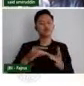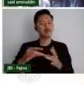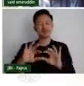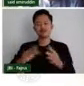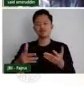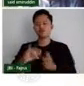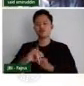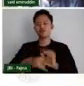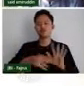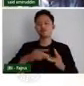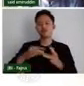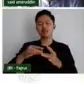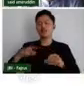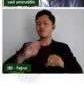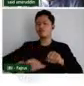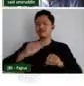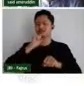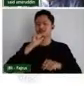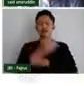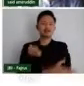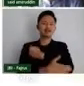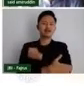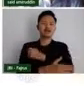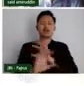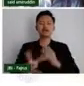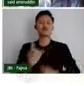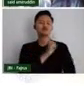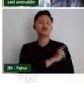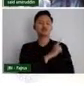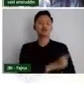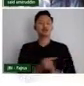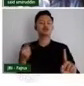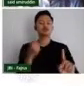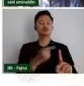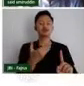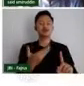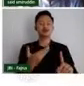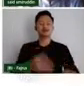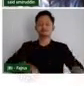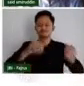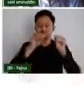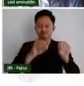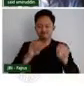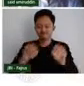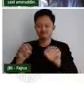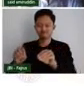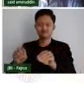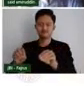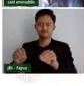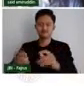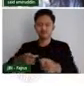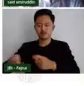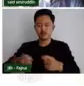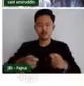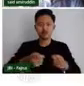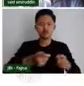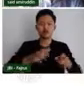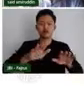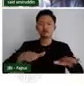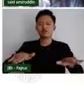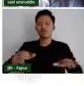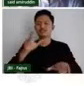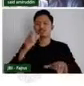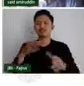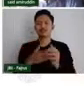oleh negara maupun swasta dengan tujuan untuk memberikan pengajaran, mengelola, dan mendidik para murid melalui bimbingan yang diberikan oleh